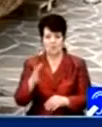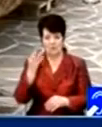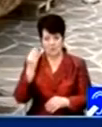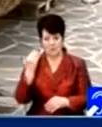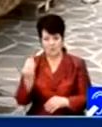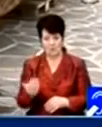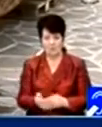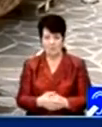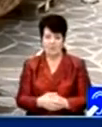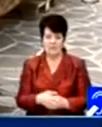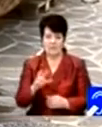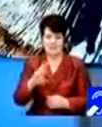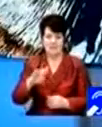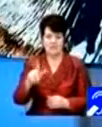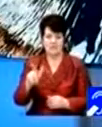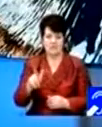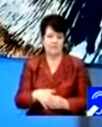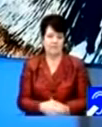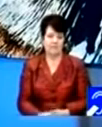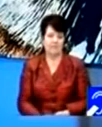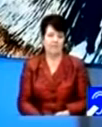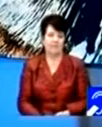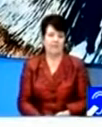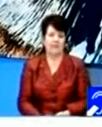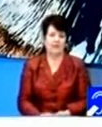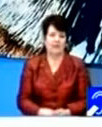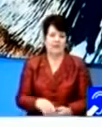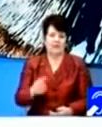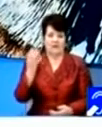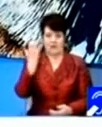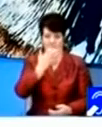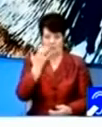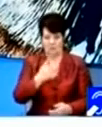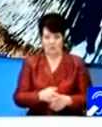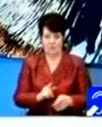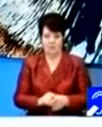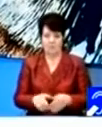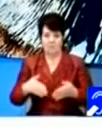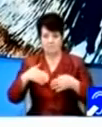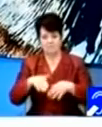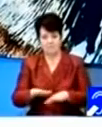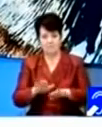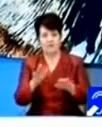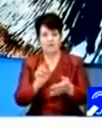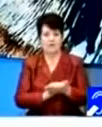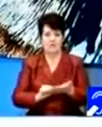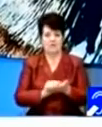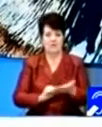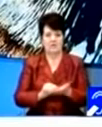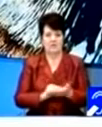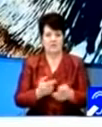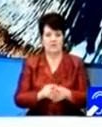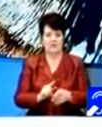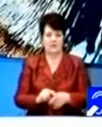Palatul Culturii din Iași. Un surfer orb din peninsula Iberică antrenează generații noi de sportivi care să